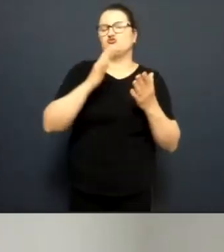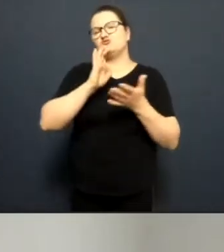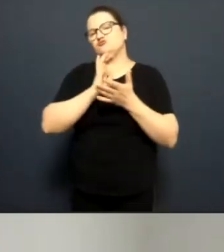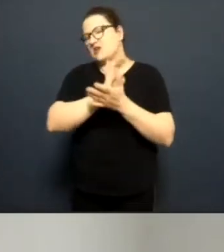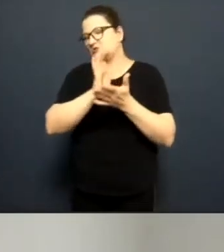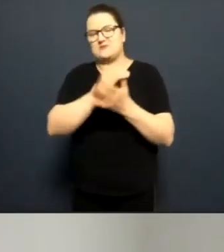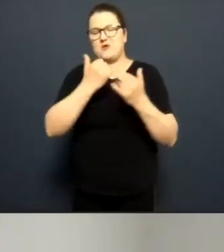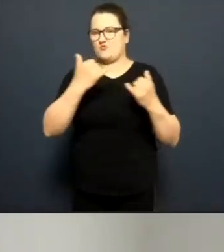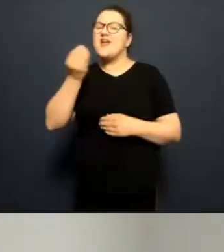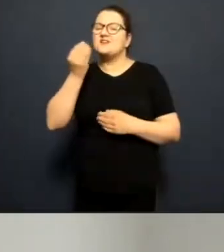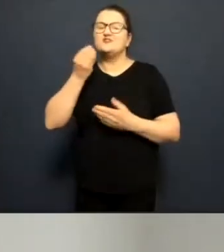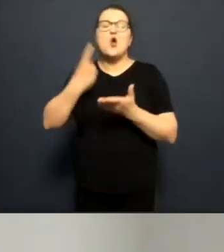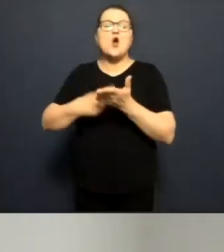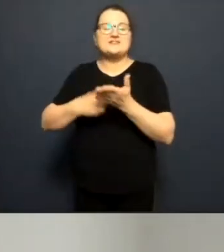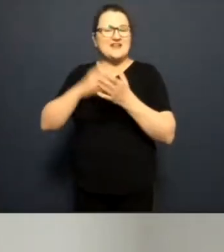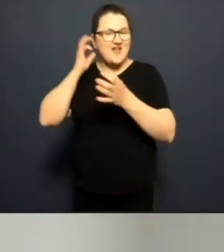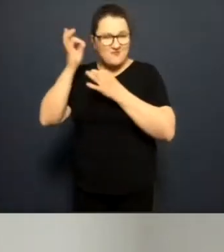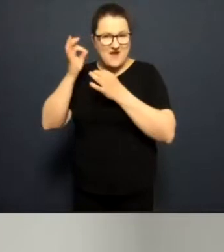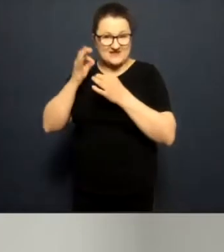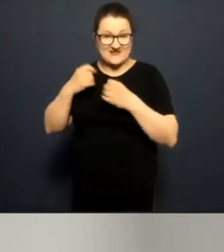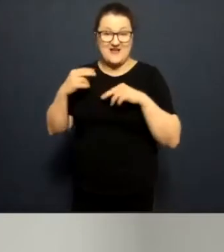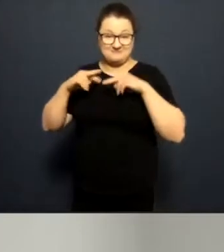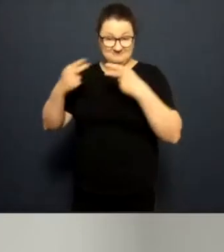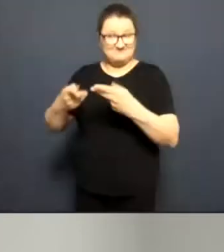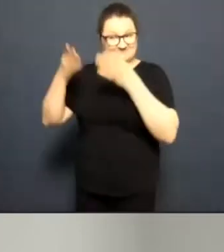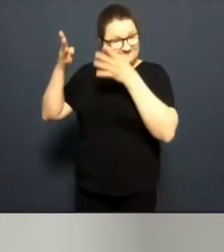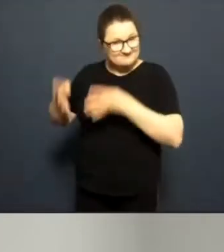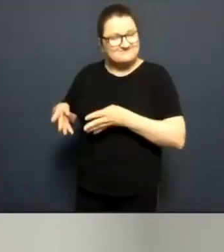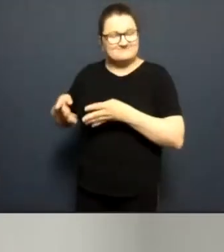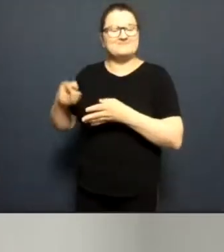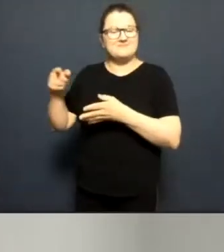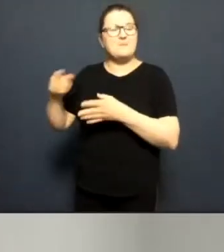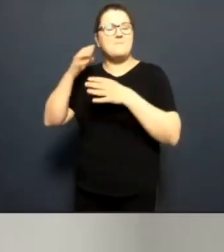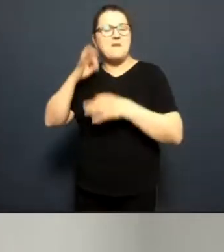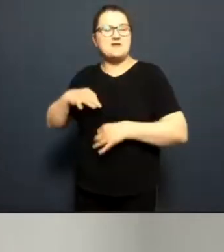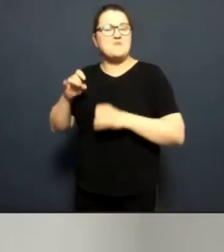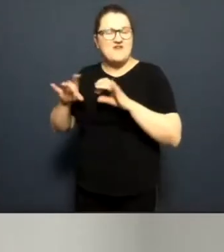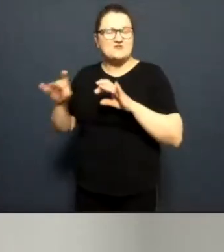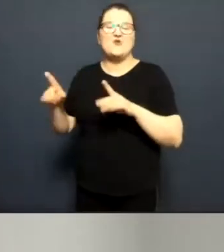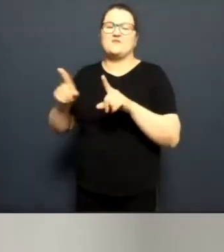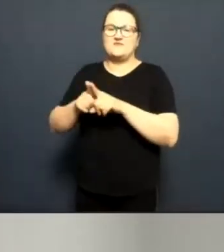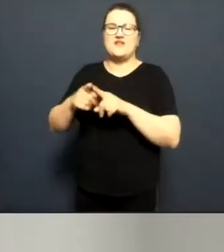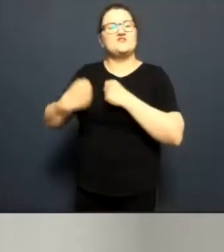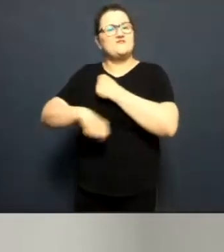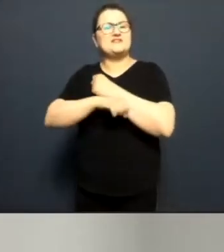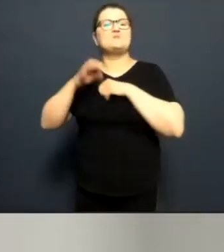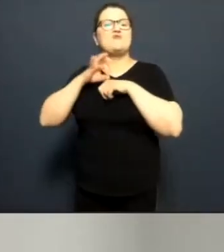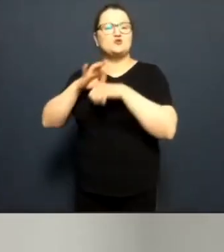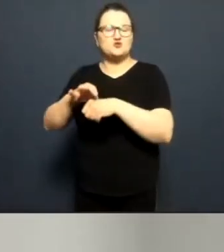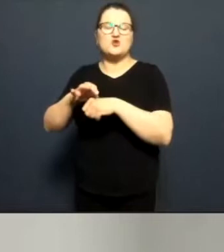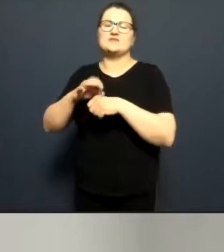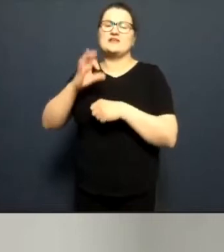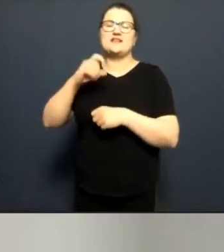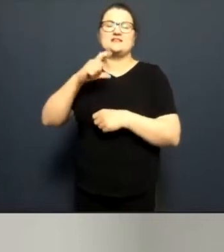Ostatnia informacja, którą mam do przekazania, to, że Pani Profesor jest również wiceprzewodniczącą